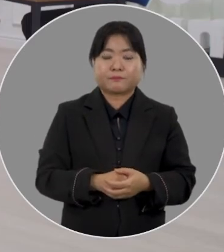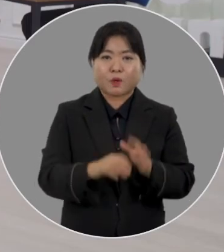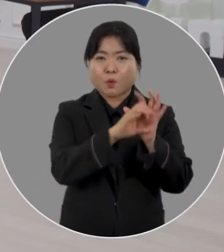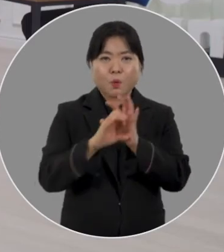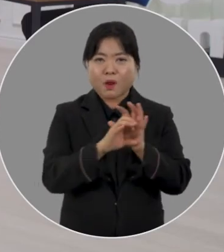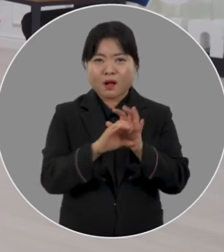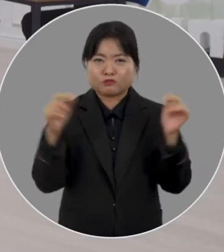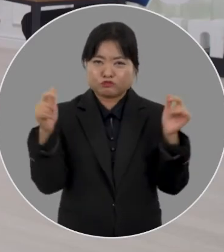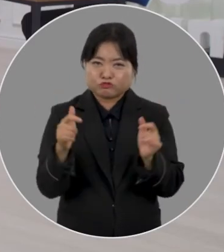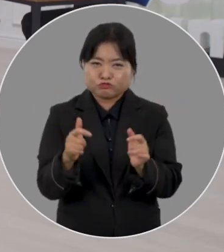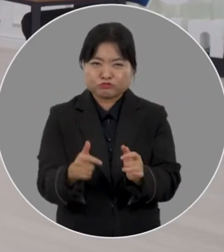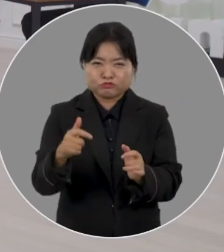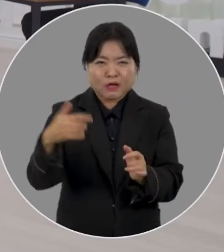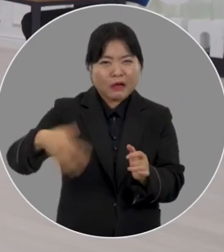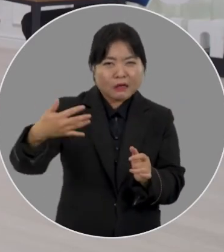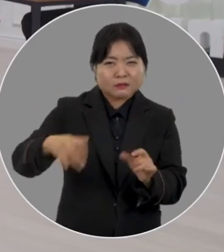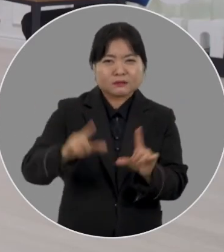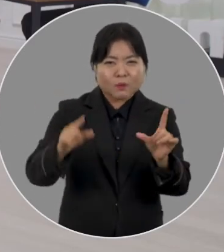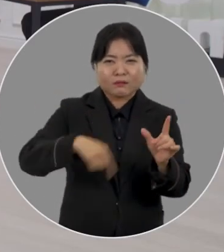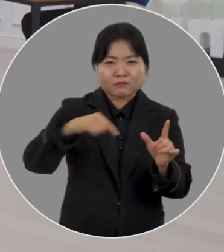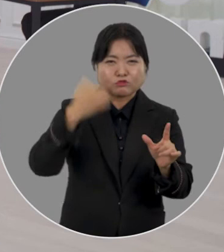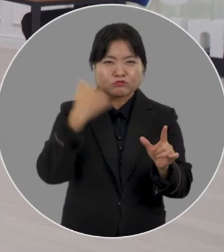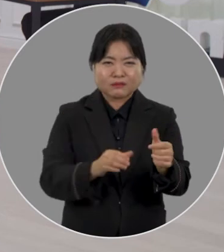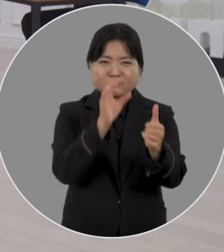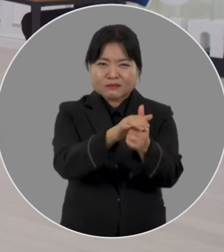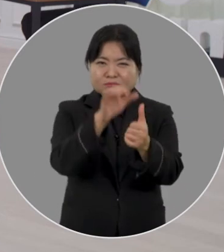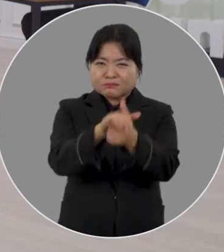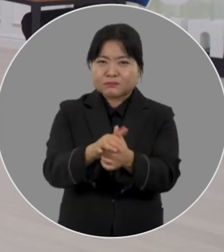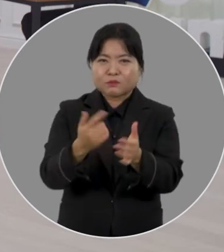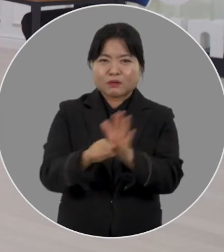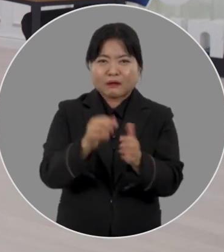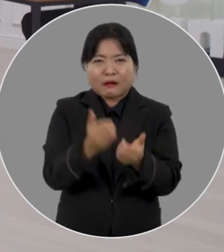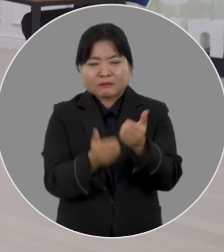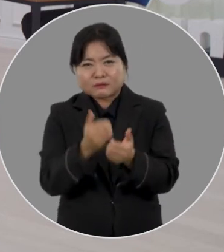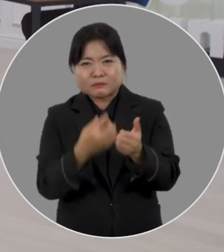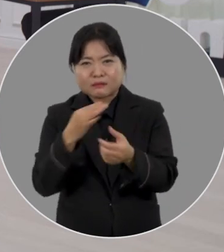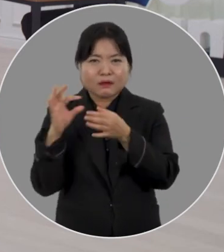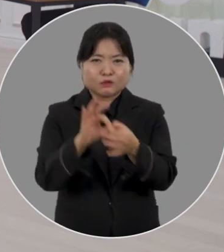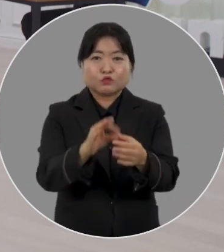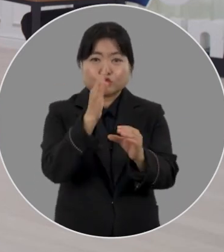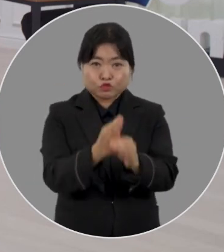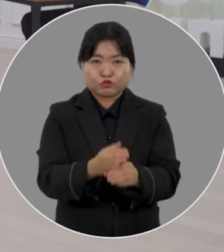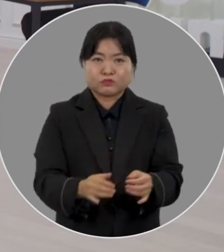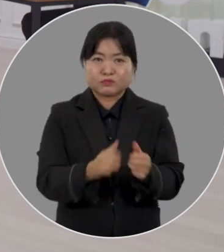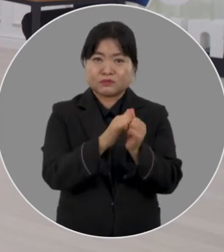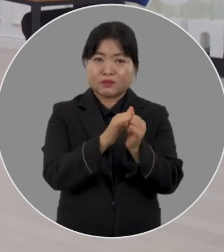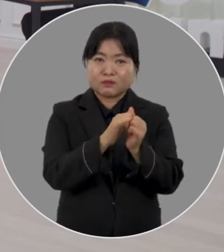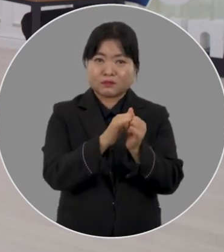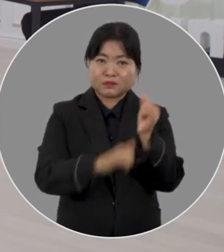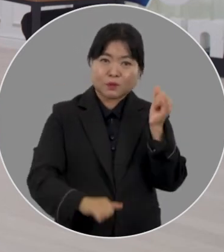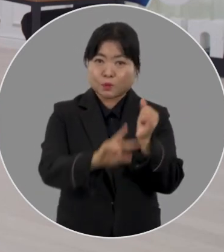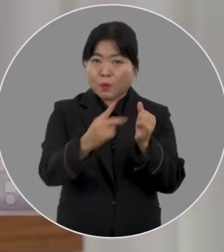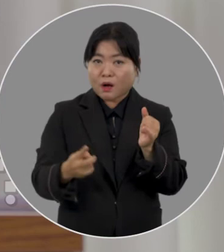코로나가 수그러들지 않는 상황에서 사실은 누군가에게 책임을 묻기 위한 그런 갈등 상황이 계속되고 있는데 역사를 또 회귀하자면